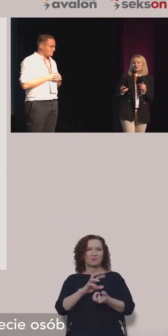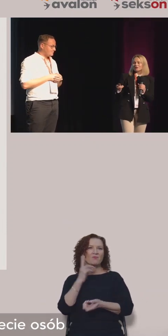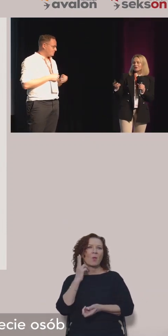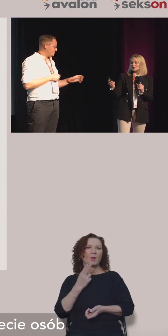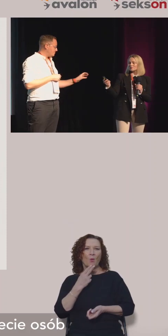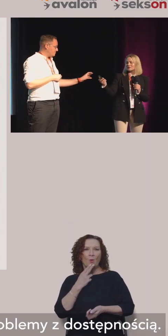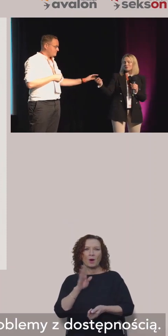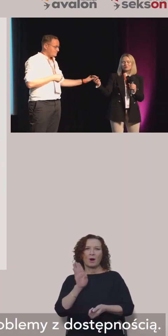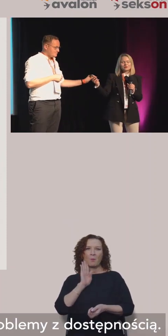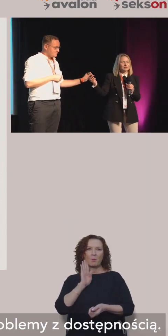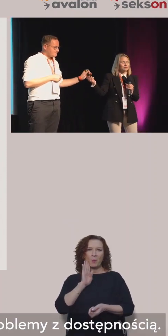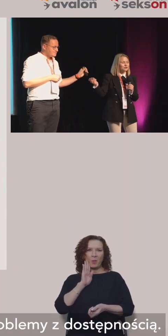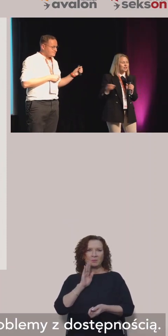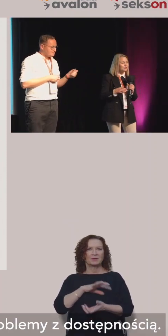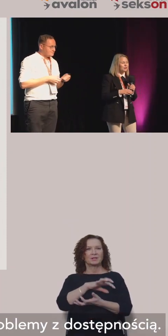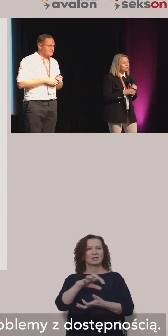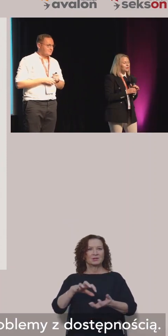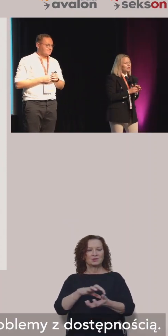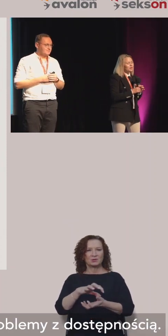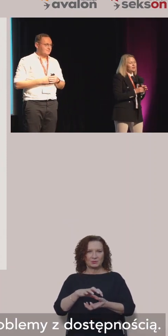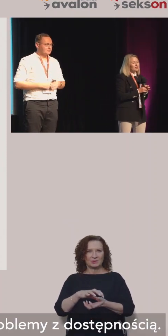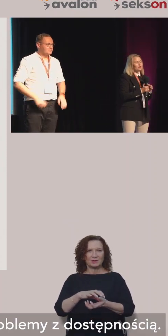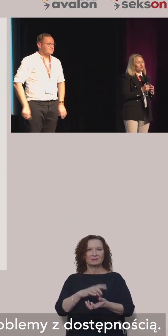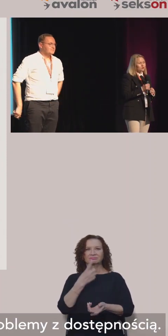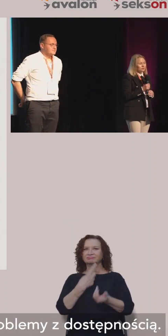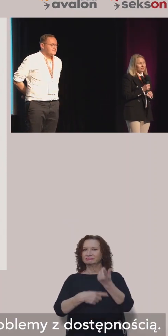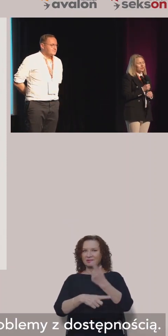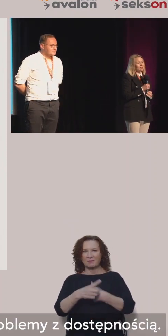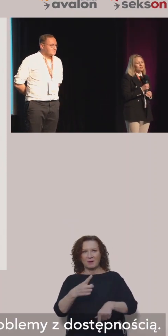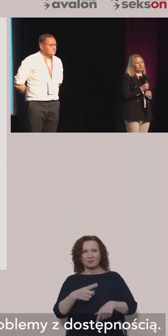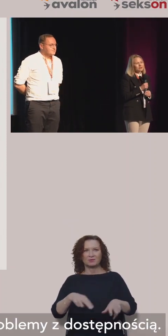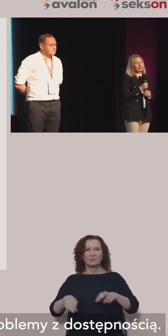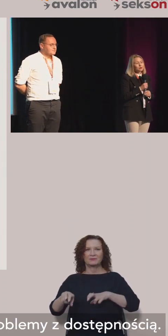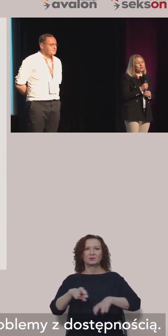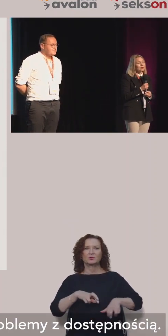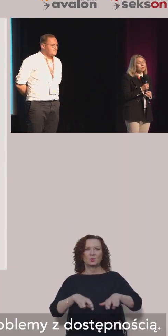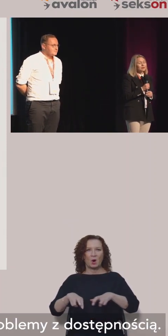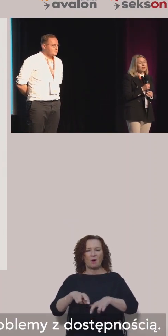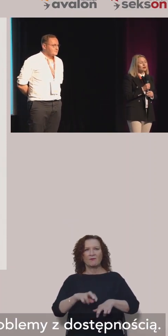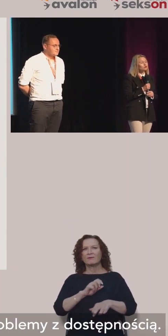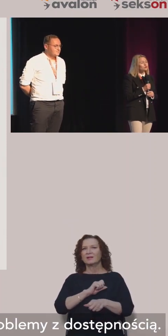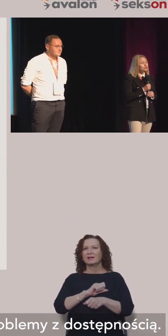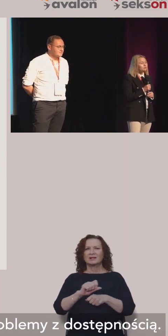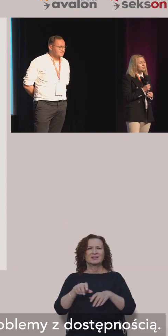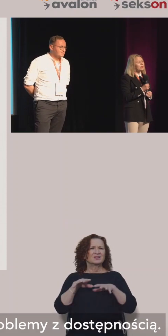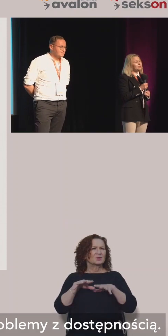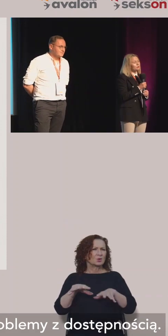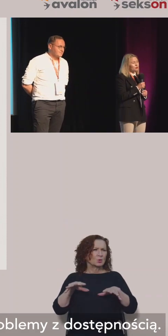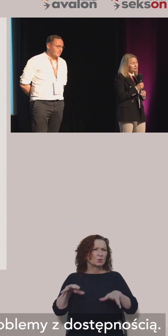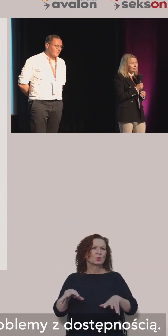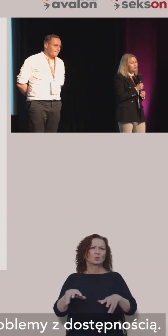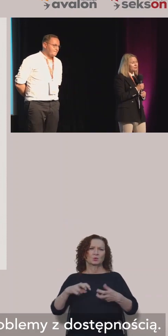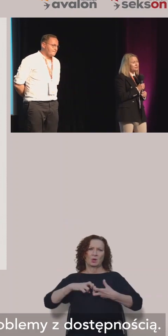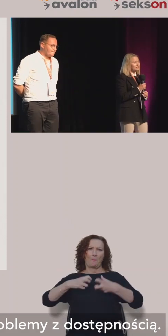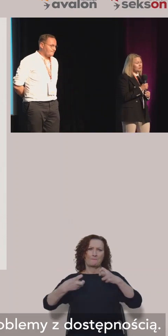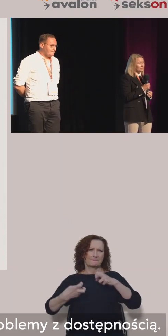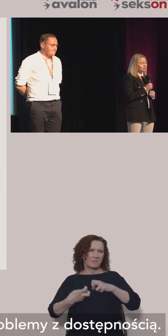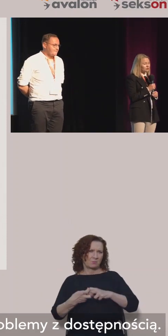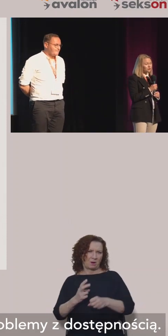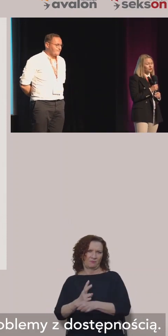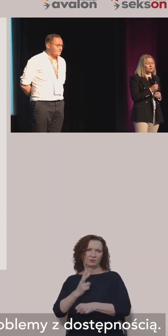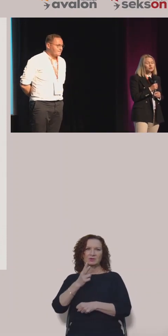w świecie osób z niepełnosprawnościami ruchowymi, napotykamy na olbrzymie problemy